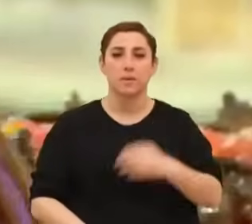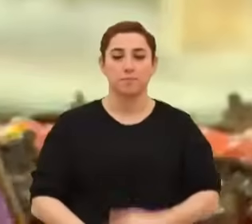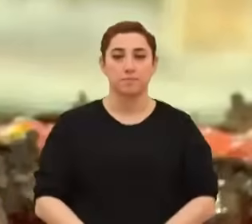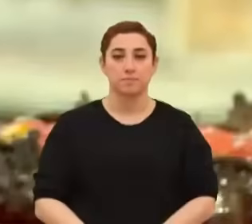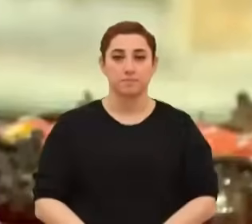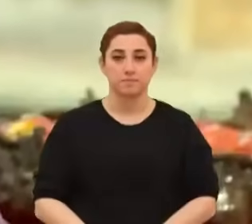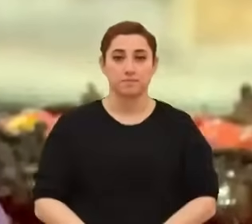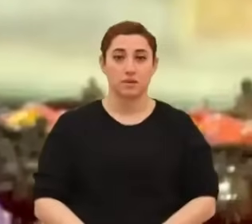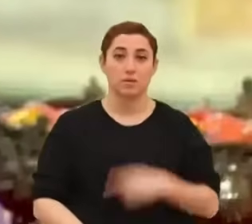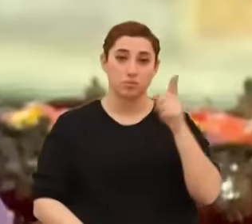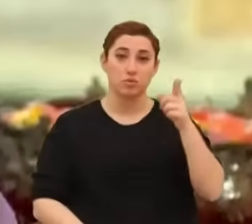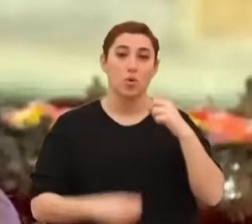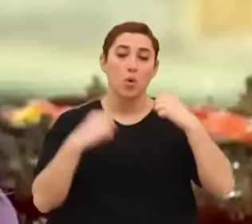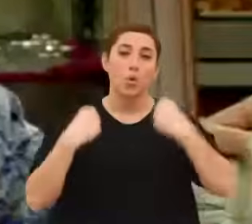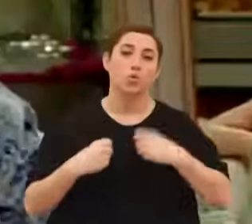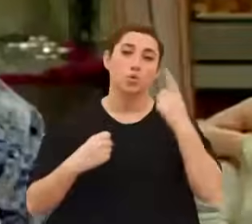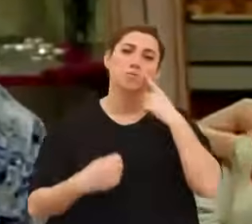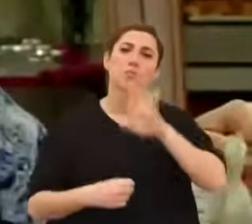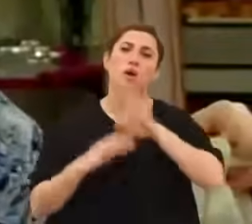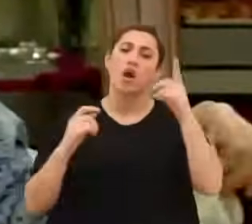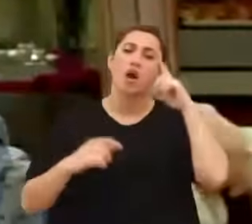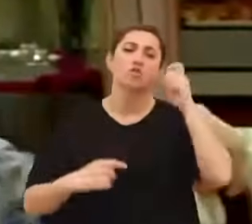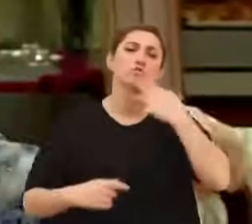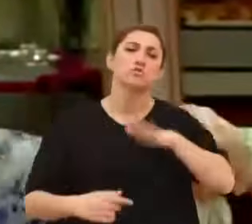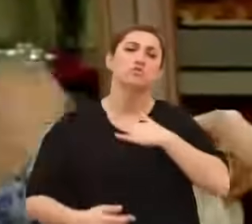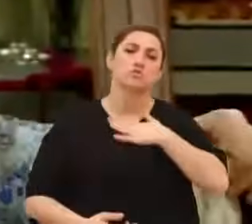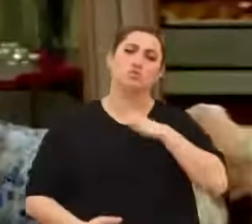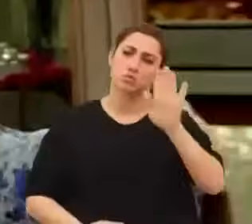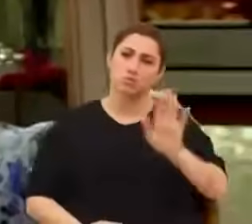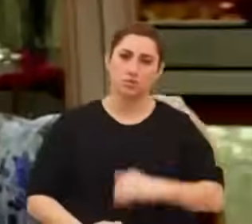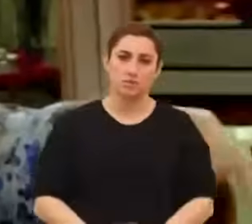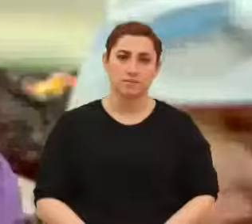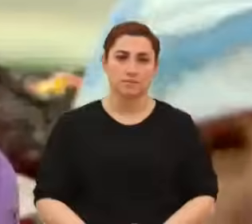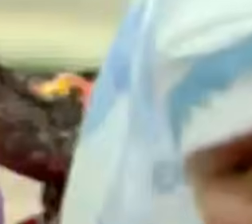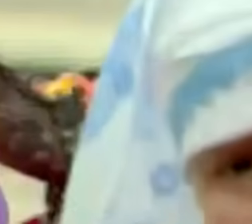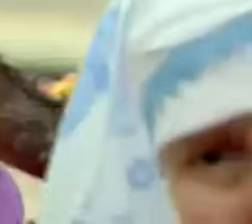Bak, budala gibi oturmuş orada çizim. Ya akıllı kızsın sen. Ha?